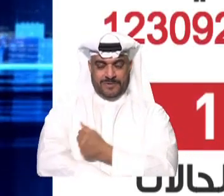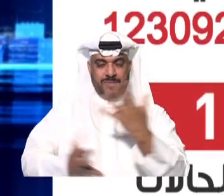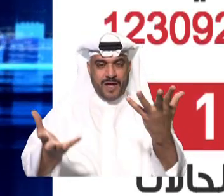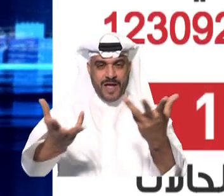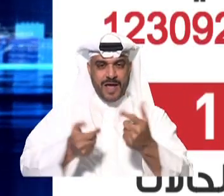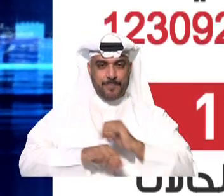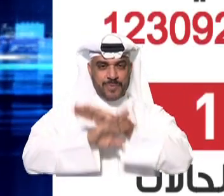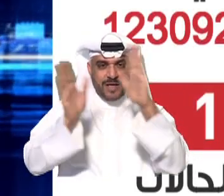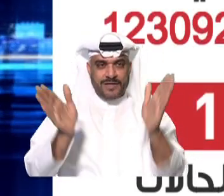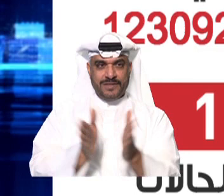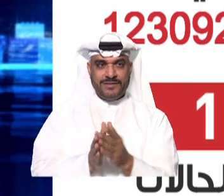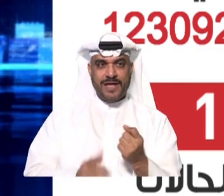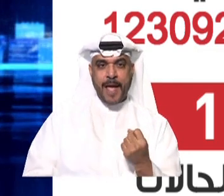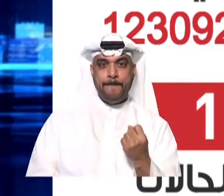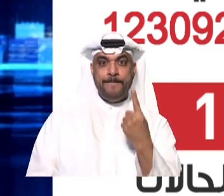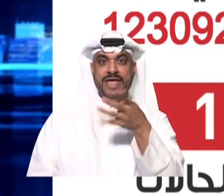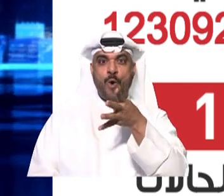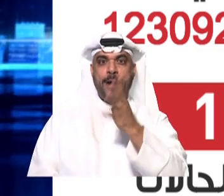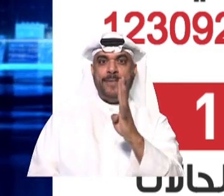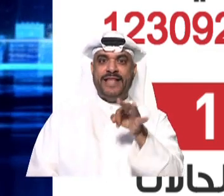إلى